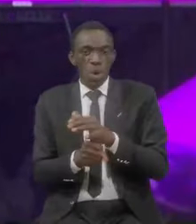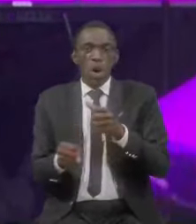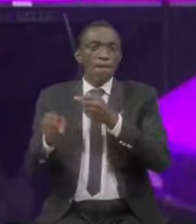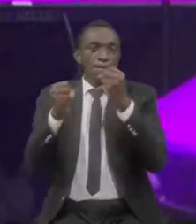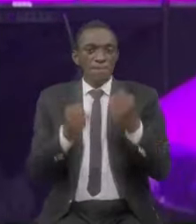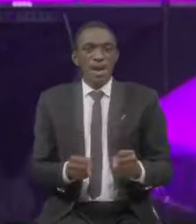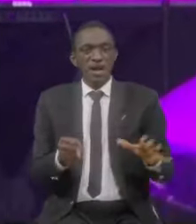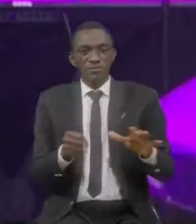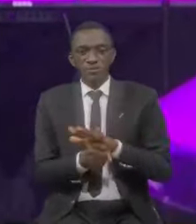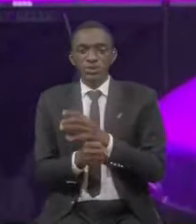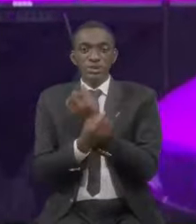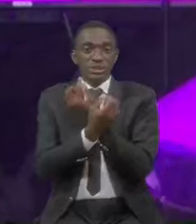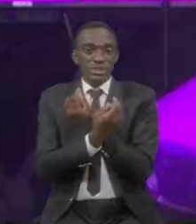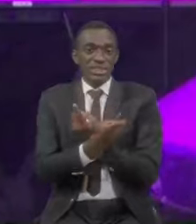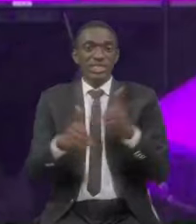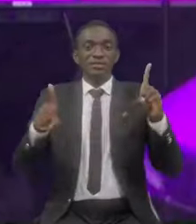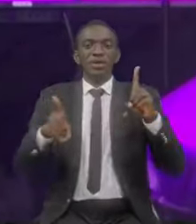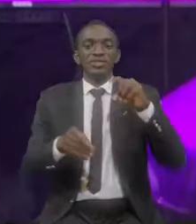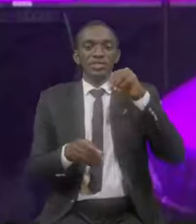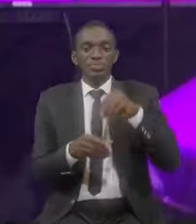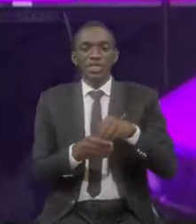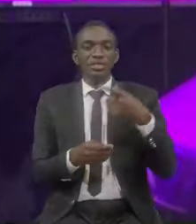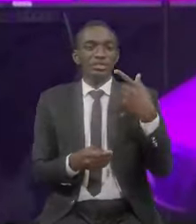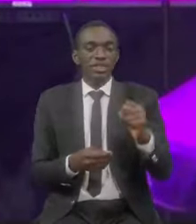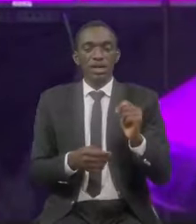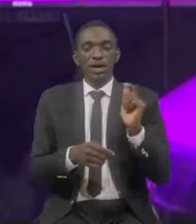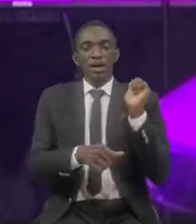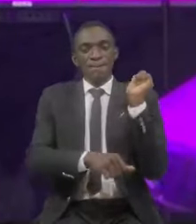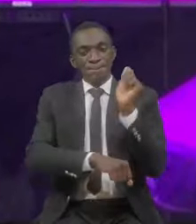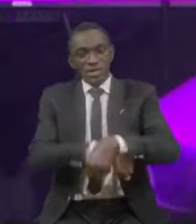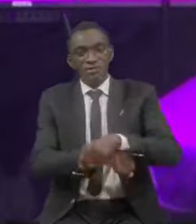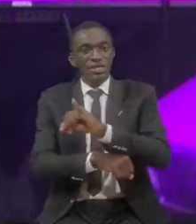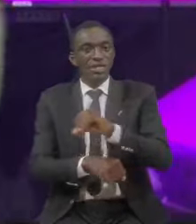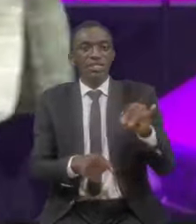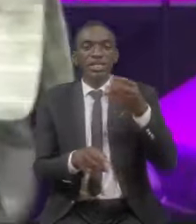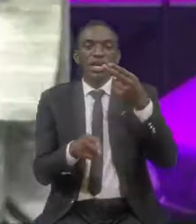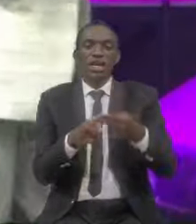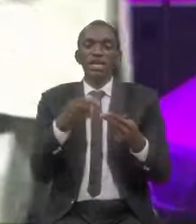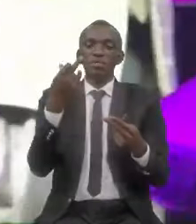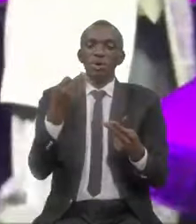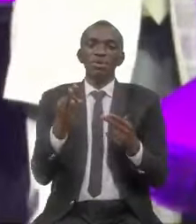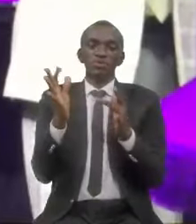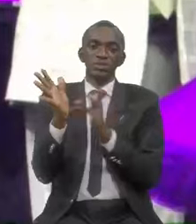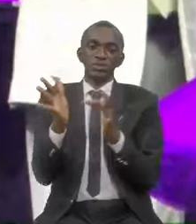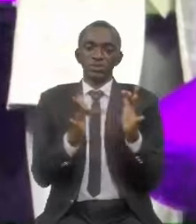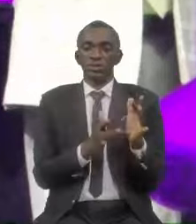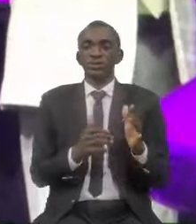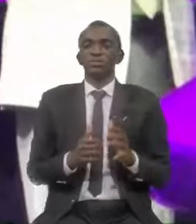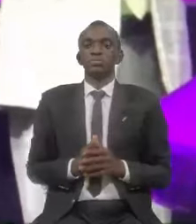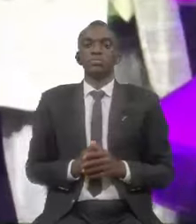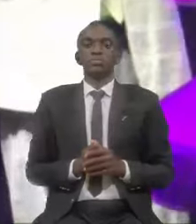La délivrance puissante. Dans le nom dominant